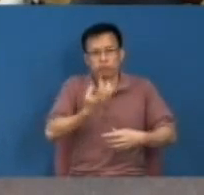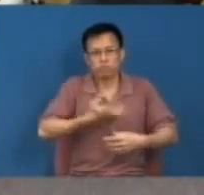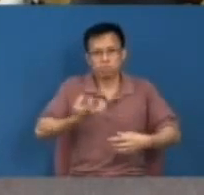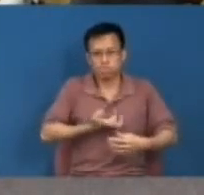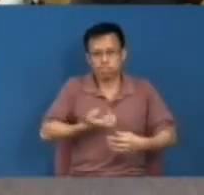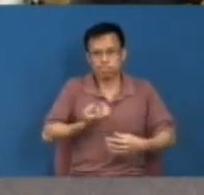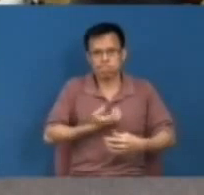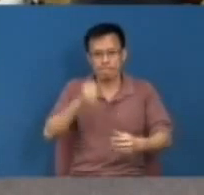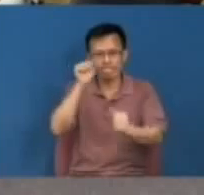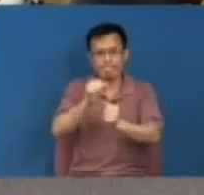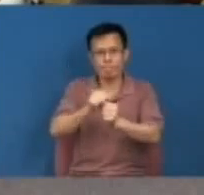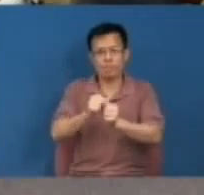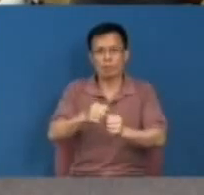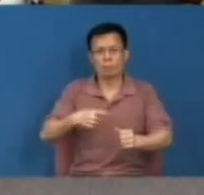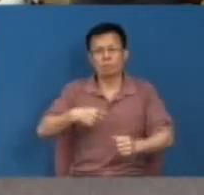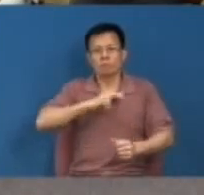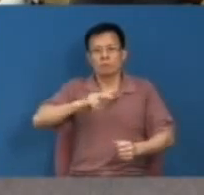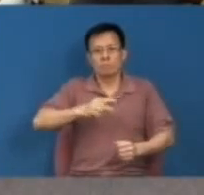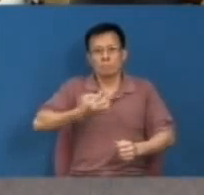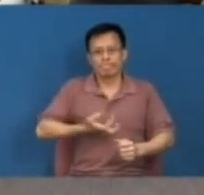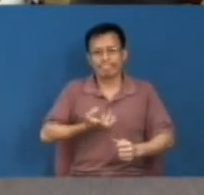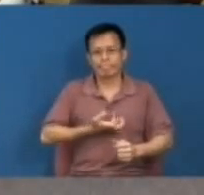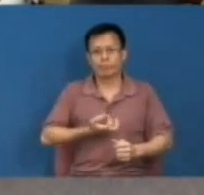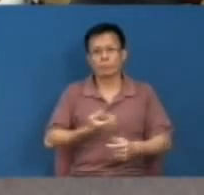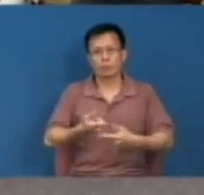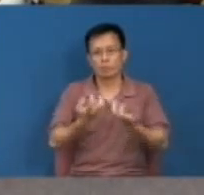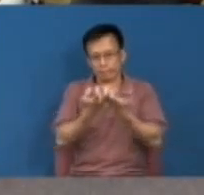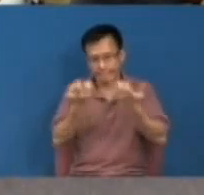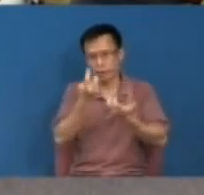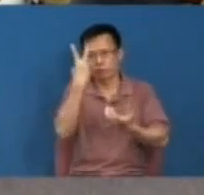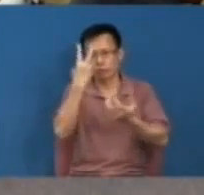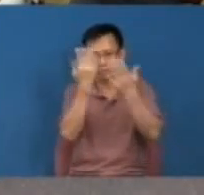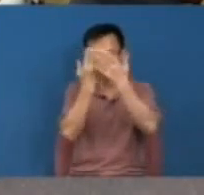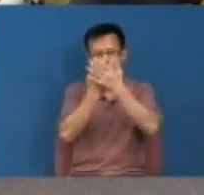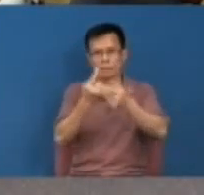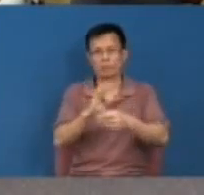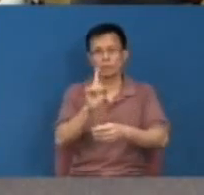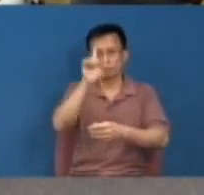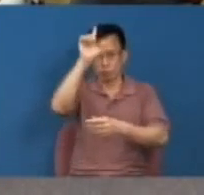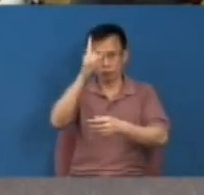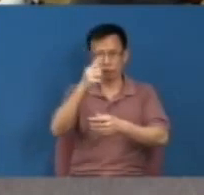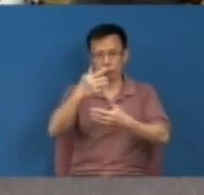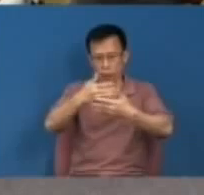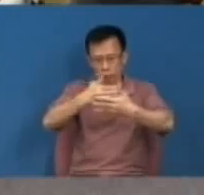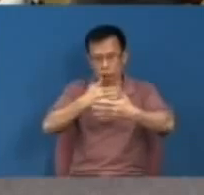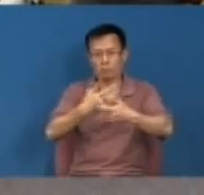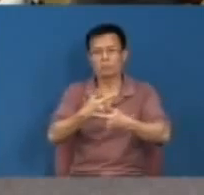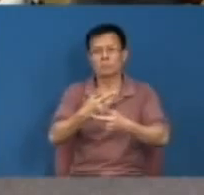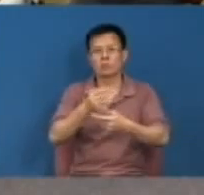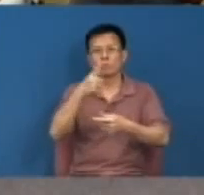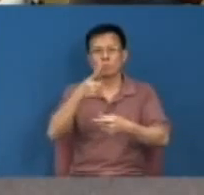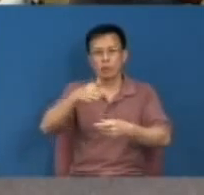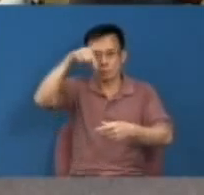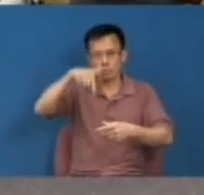到他们的被欺凌呢我都真的很不顺、我们分开两节的节目，上半节就跟几位是在这个是深